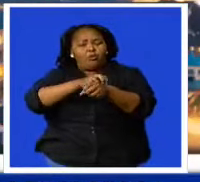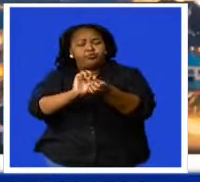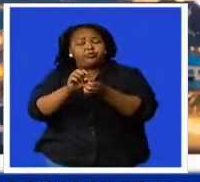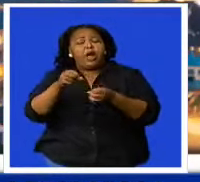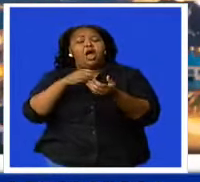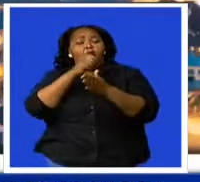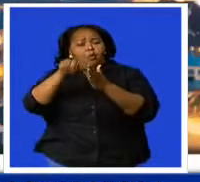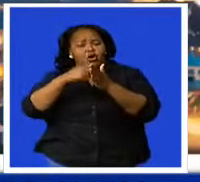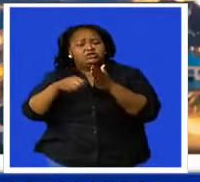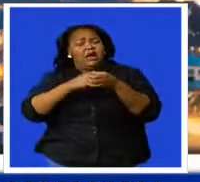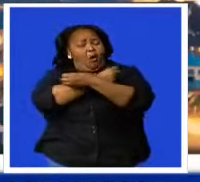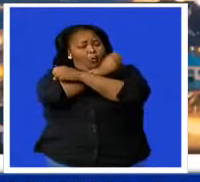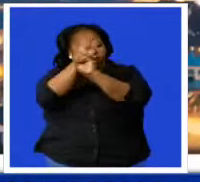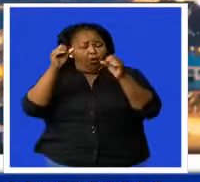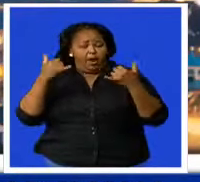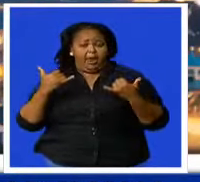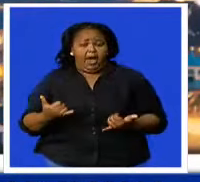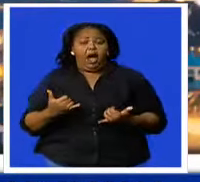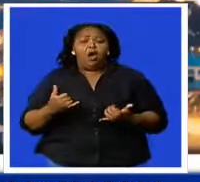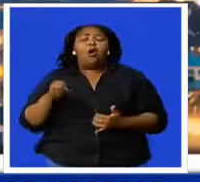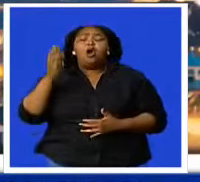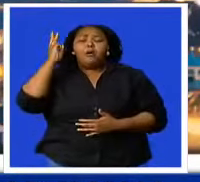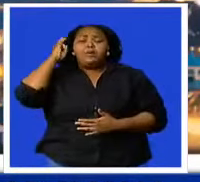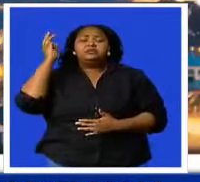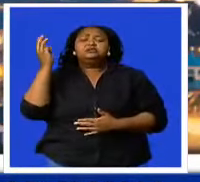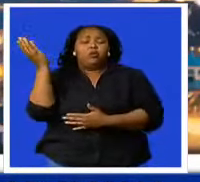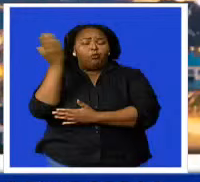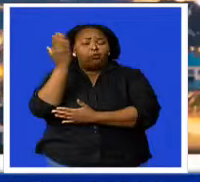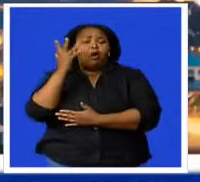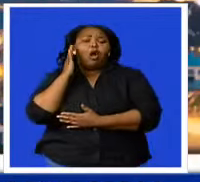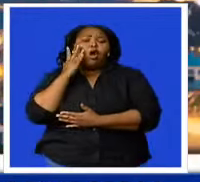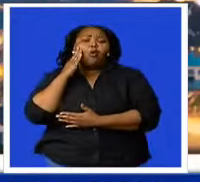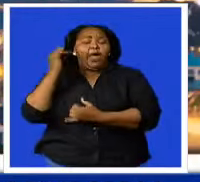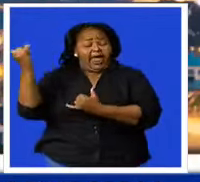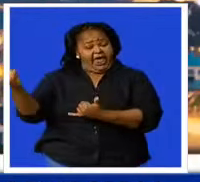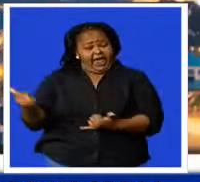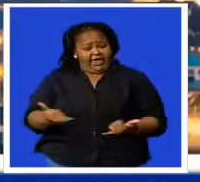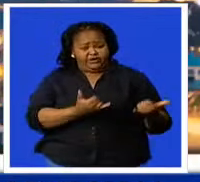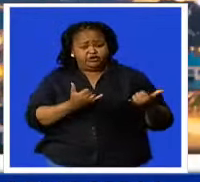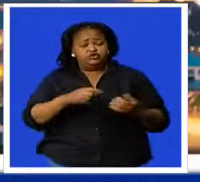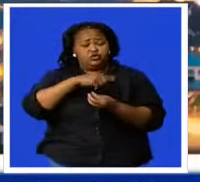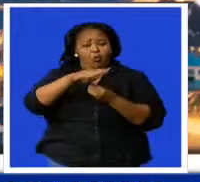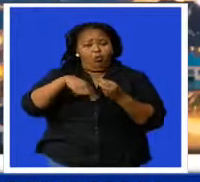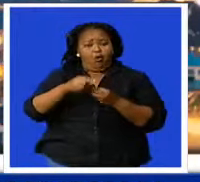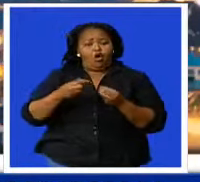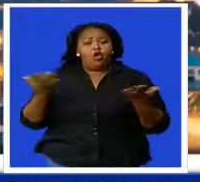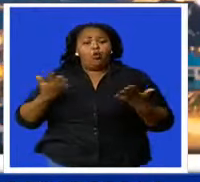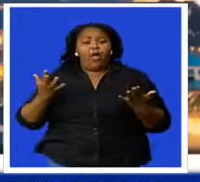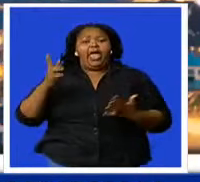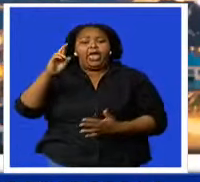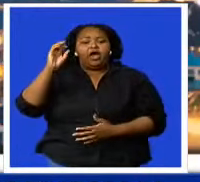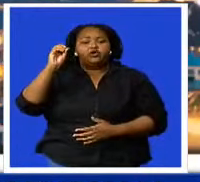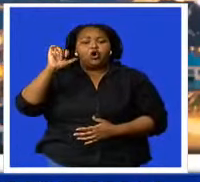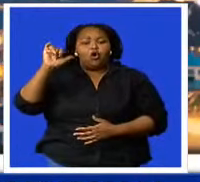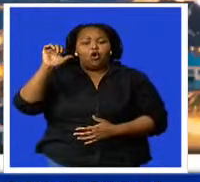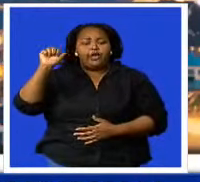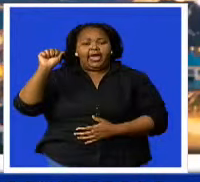Lizinyane ke lishito loku nakwetfula kwakhiwa kwale-mall emcimbini lobobanjelwe e-Royal Swazi Convention Center.